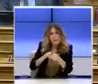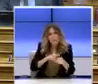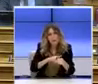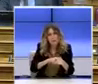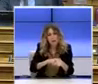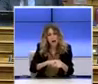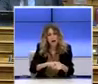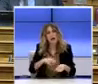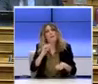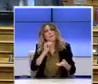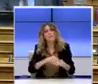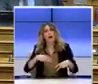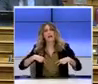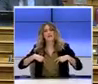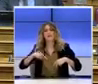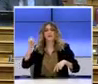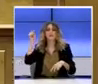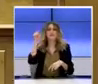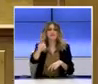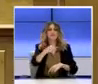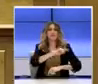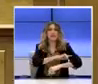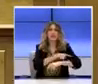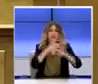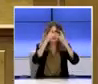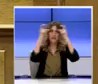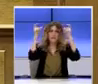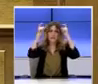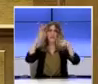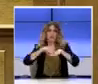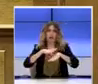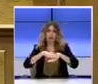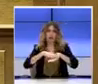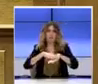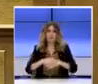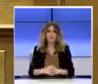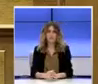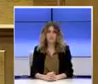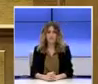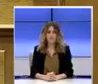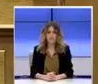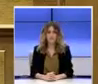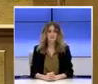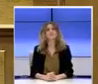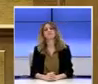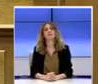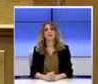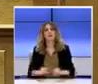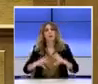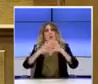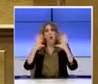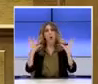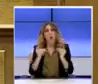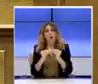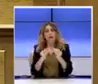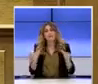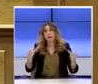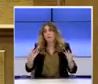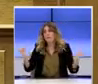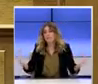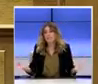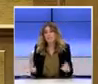Όμως όλα αυτά εγώ θεωρώ ότι δεν ήταν τυχαία. Η ανευθυνότητα, η αδιαφορία, τολμώ να πω, απέναντι